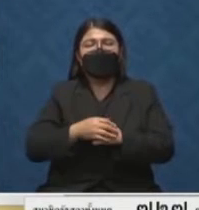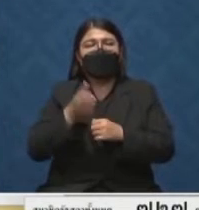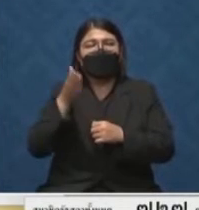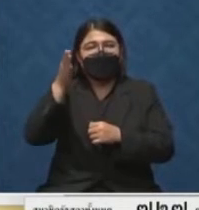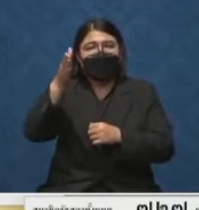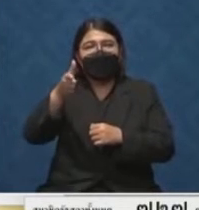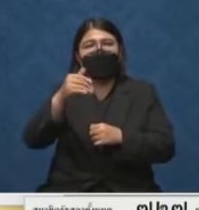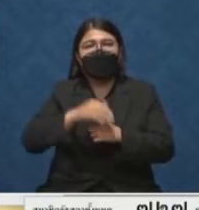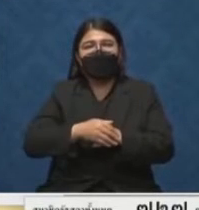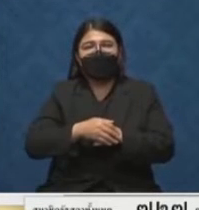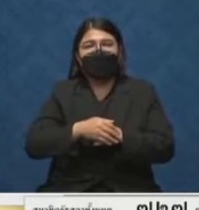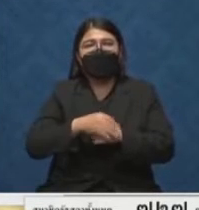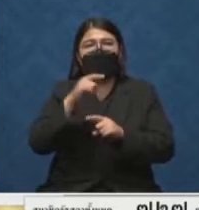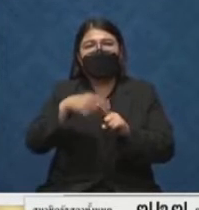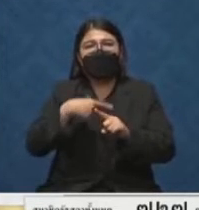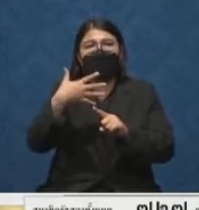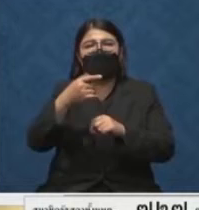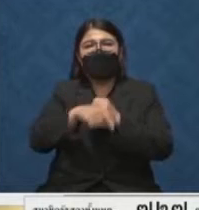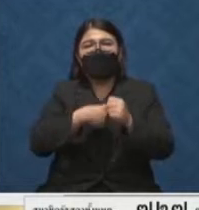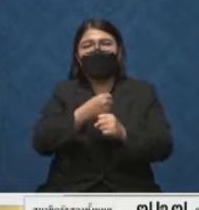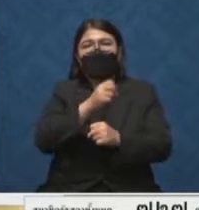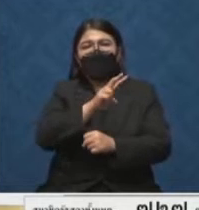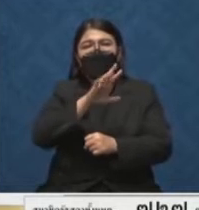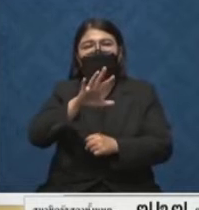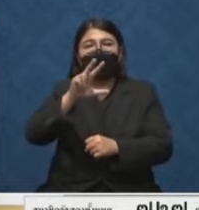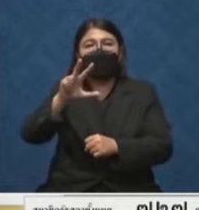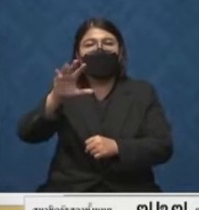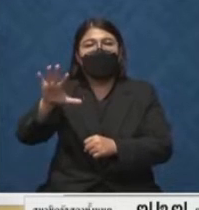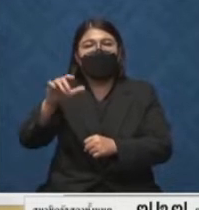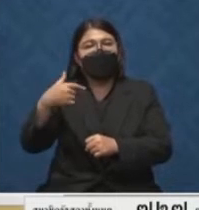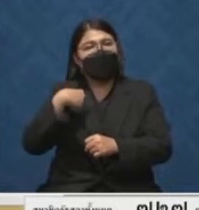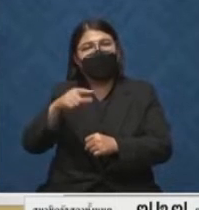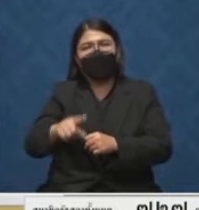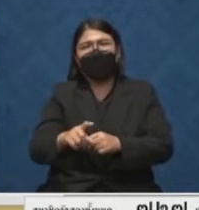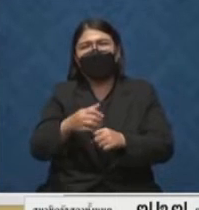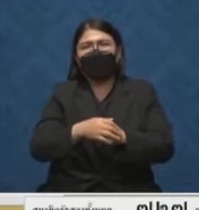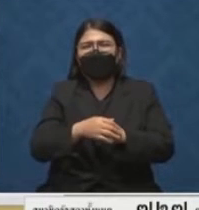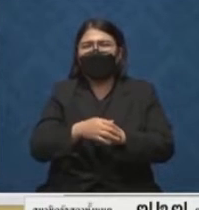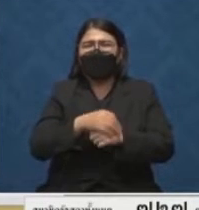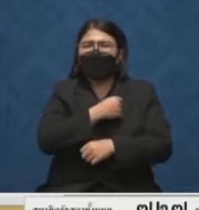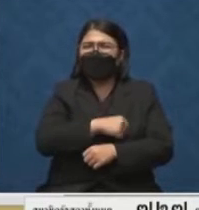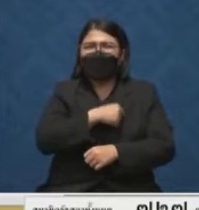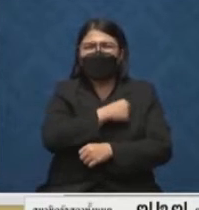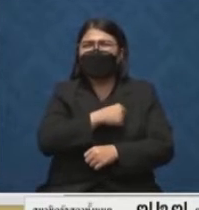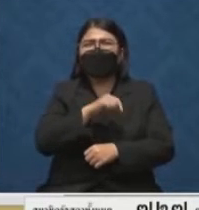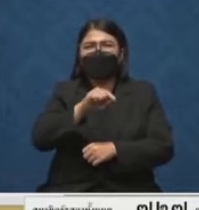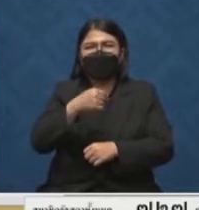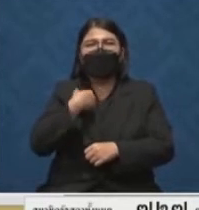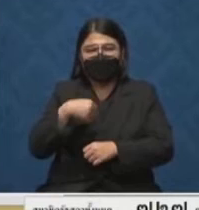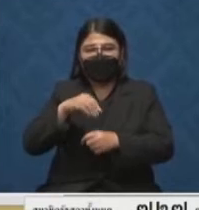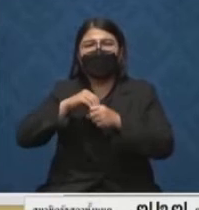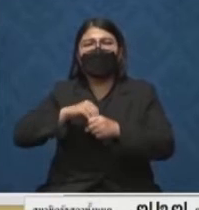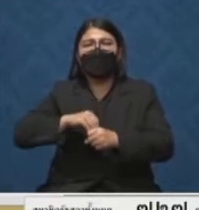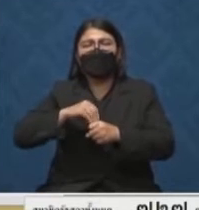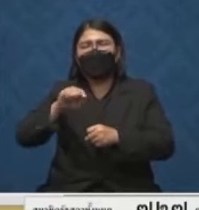เฮดการพึษษาทัมนในปี 35 ซึสความสญเสียที่ยิ่งใหญ่ในประวัศาทธรมนผมอยู่ใช่งนั้น ทัพยธมน